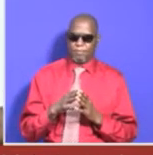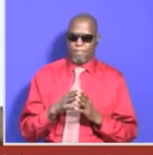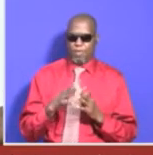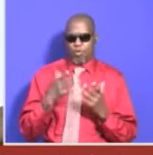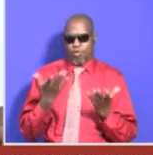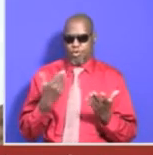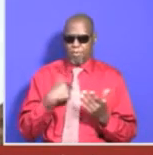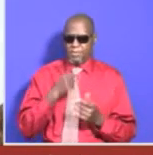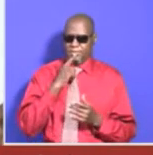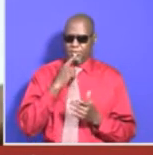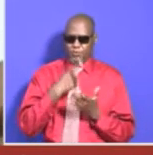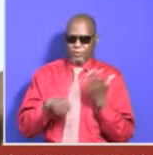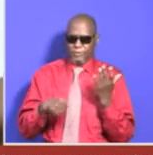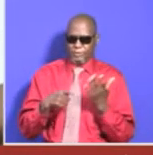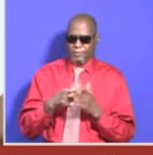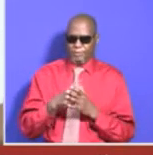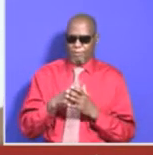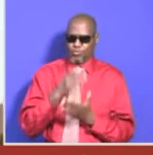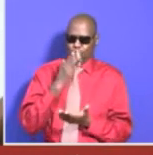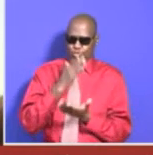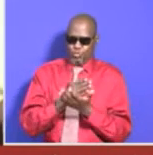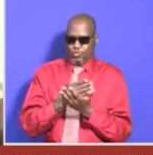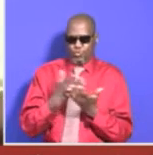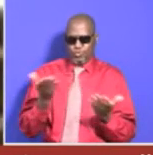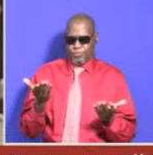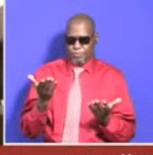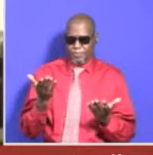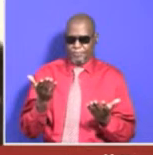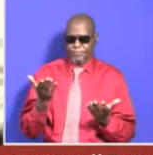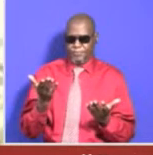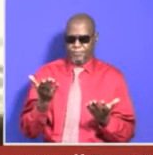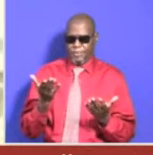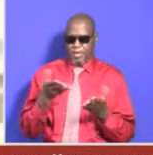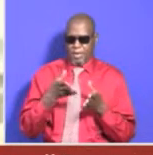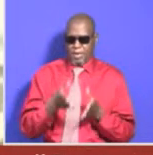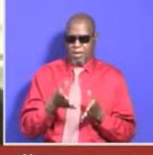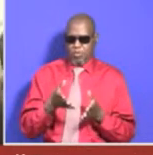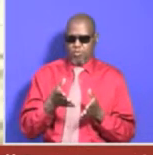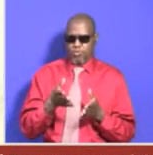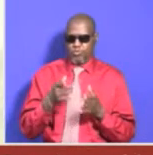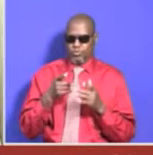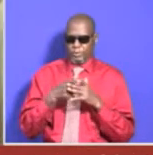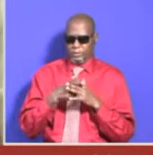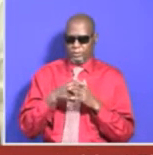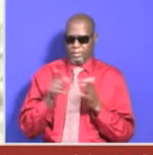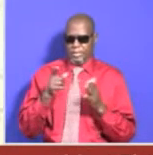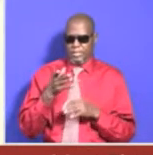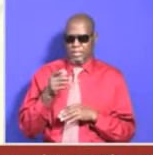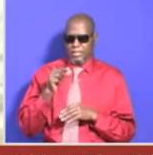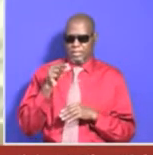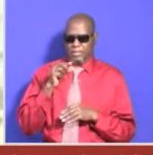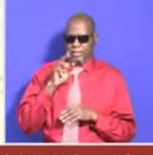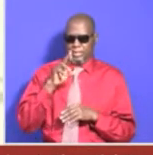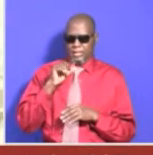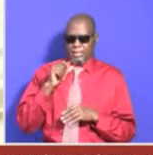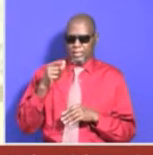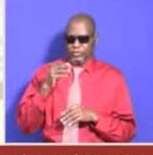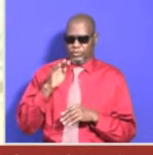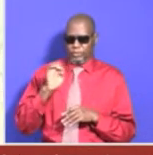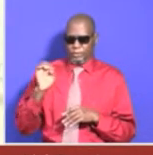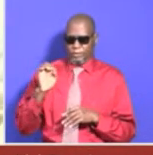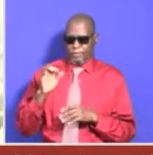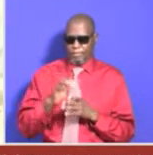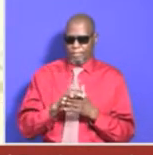Ama mimi nasema ni ukweli? Sasa mimi leo tumeanza na huyu Rigiji. Si mimi ndio